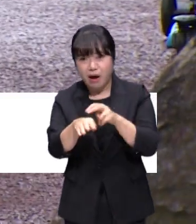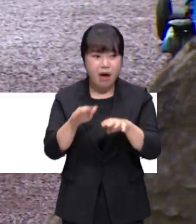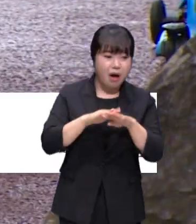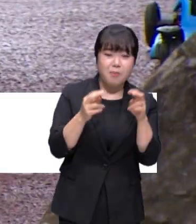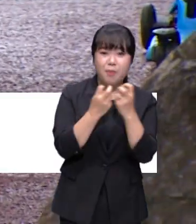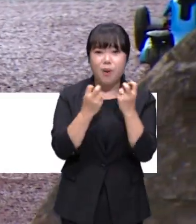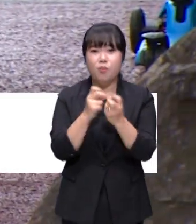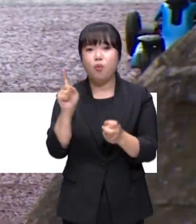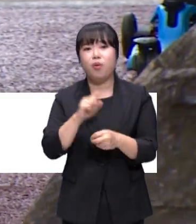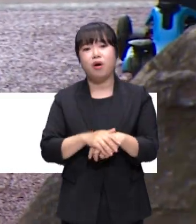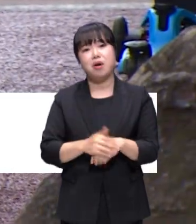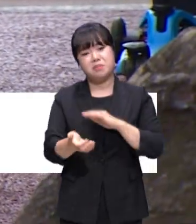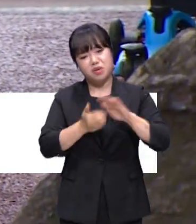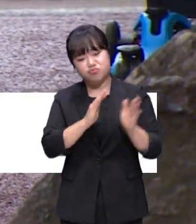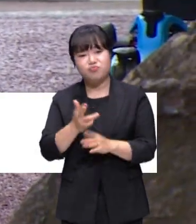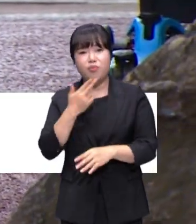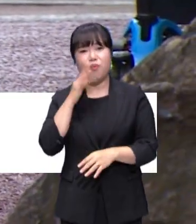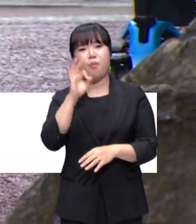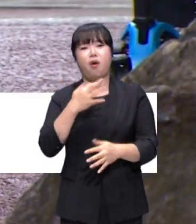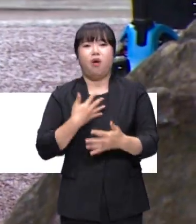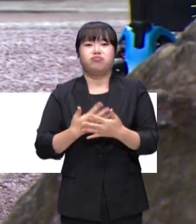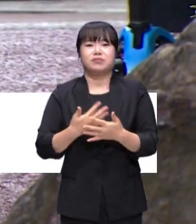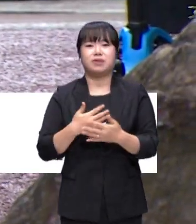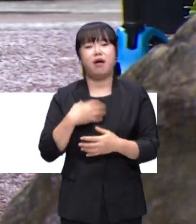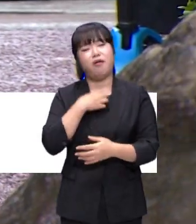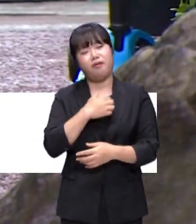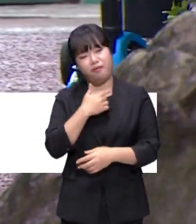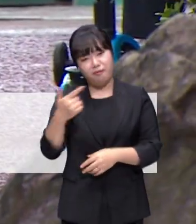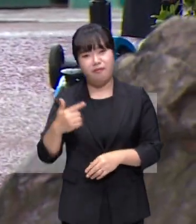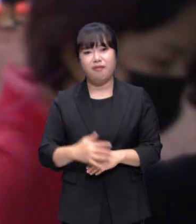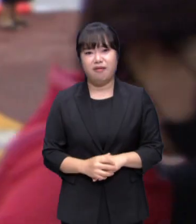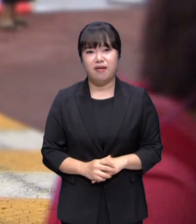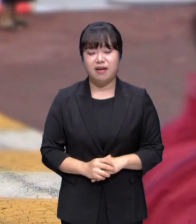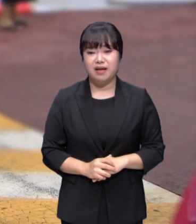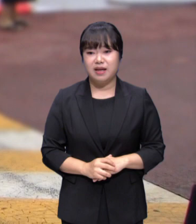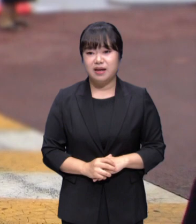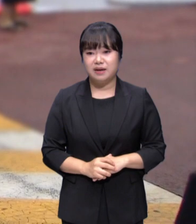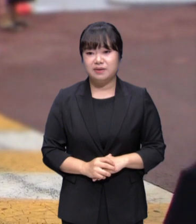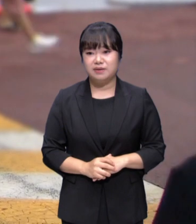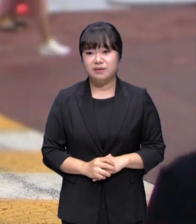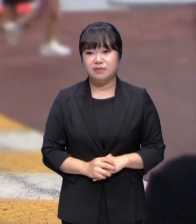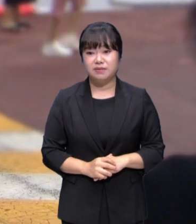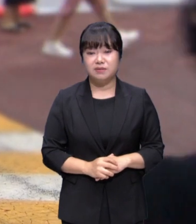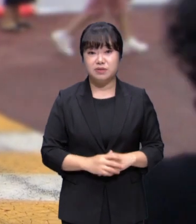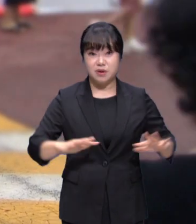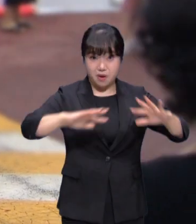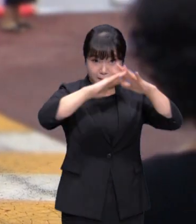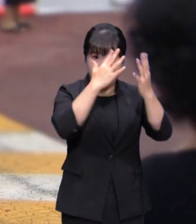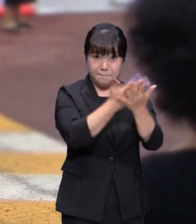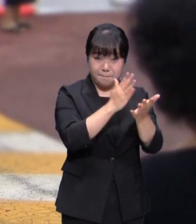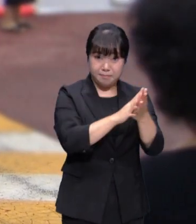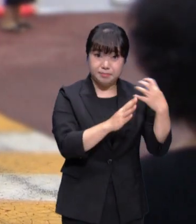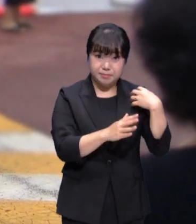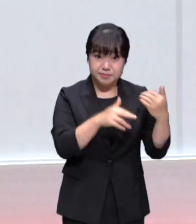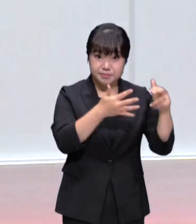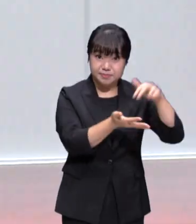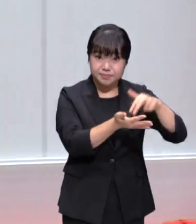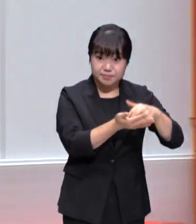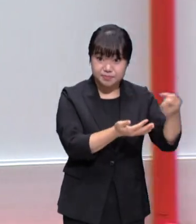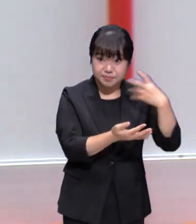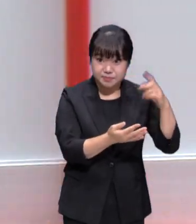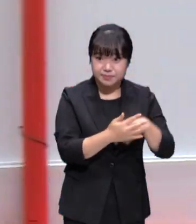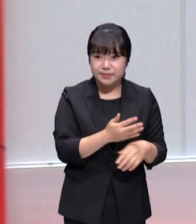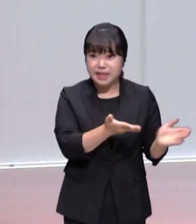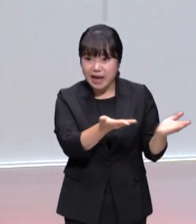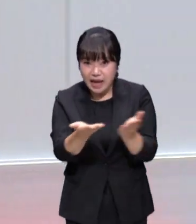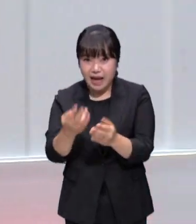없이 공사가 진행되는 것 같아서 지금 상당히 불안하고 걱정이 많이 됩니다. 공사업체 측에 따르면 이날 현장에 배치된